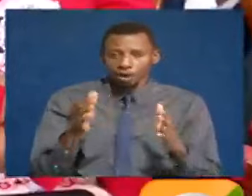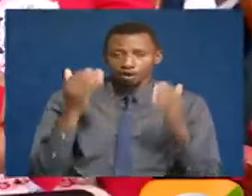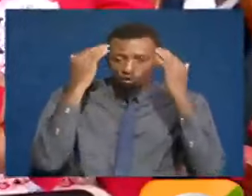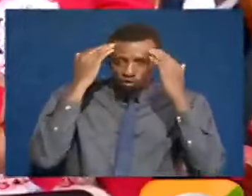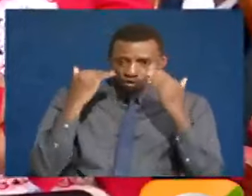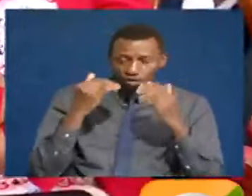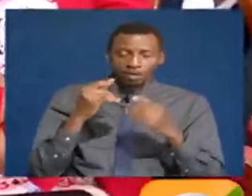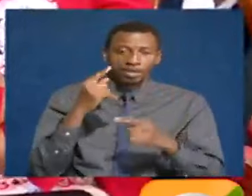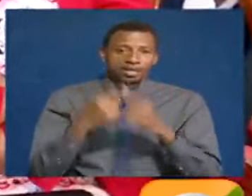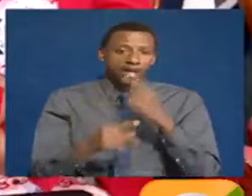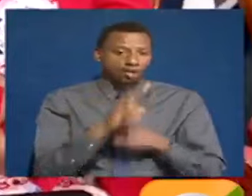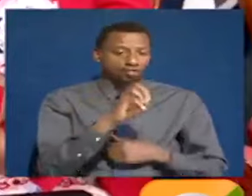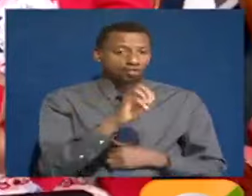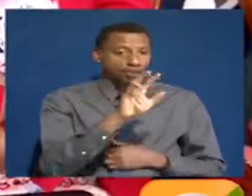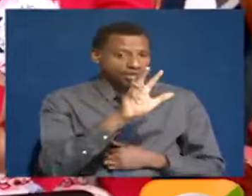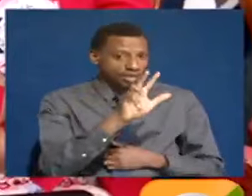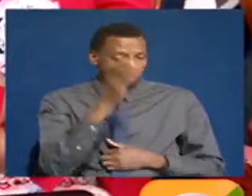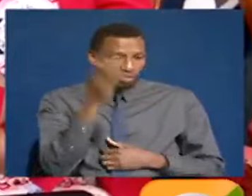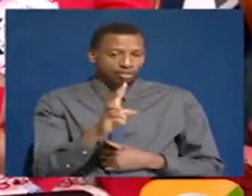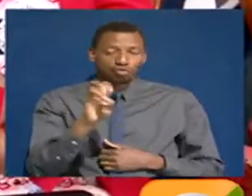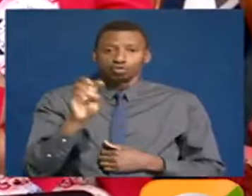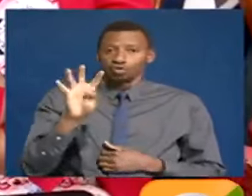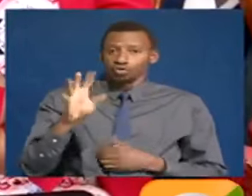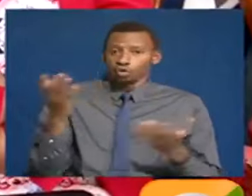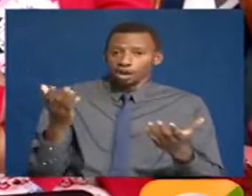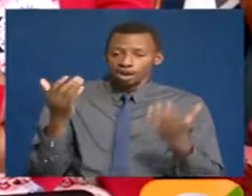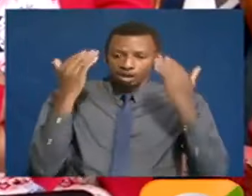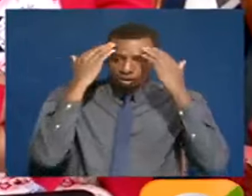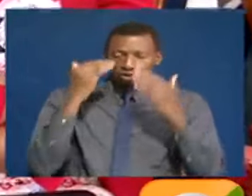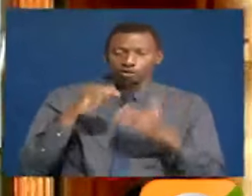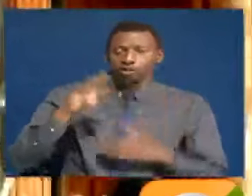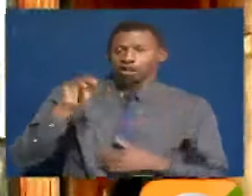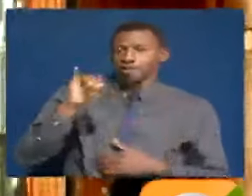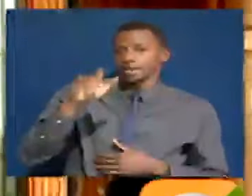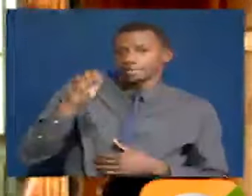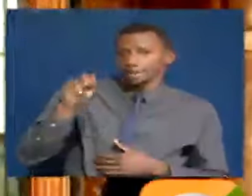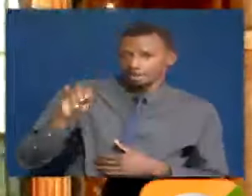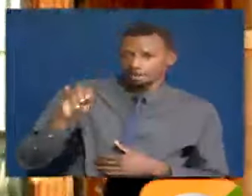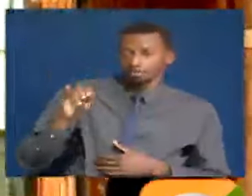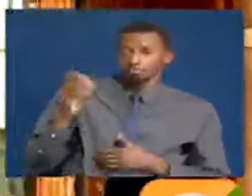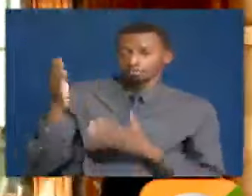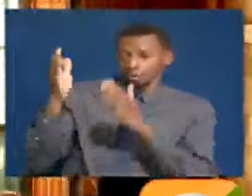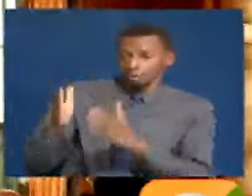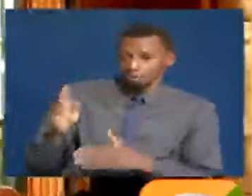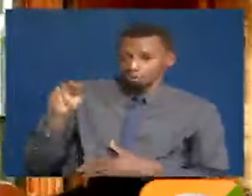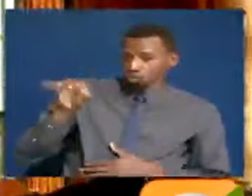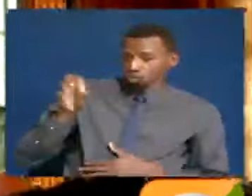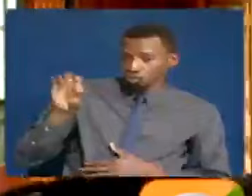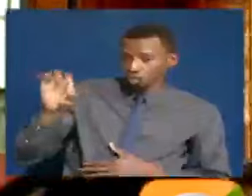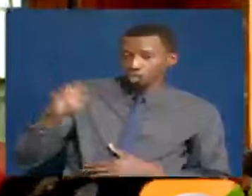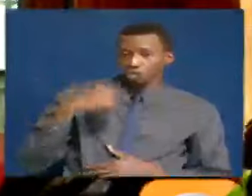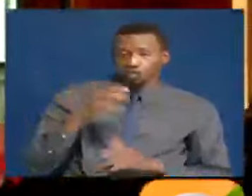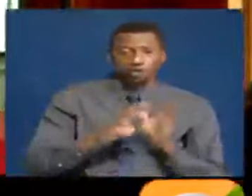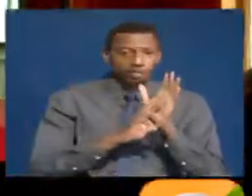2023 mwaka 2024 katika mahakama ya Milimani. Katibu wa Bunge la Taifa Samuel Njoroge, ambaye aliwakilisha spika wa mabunge